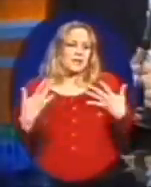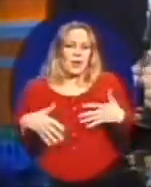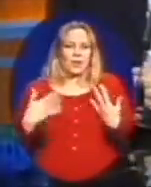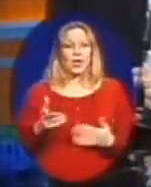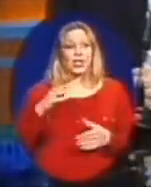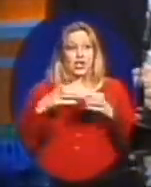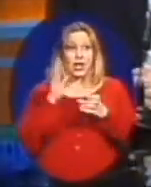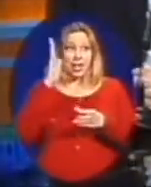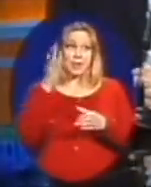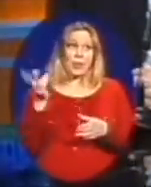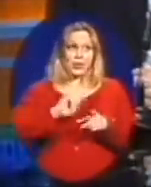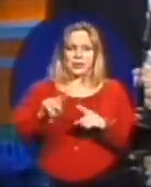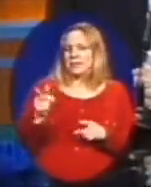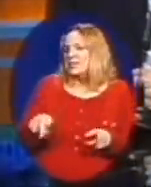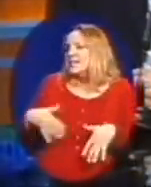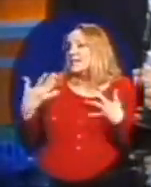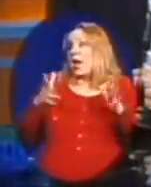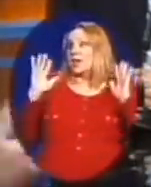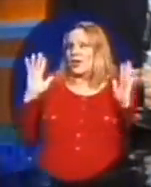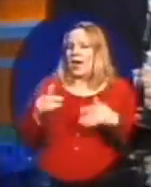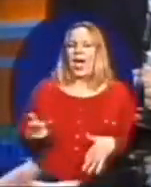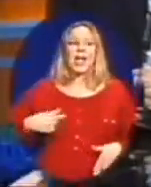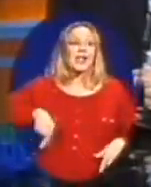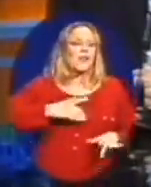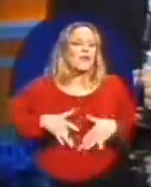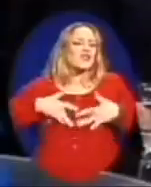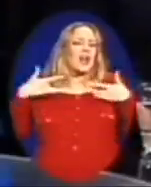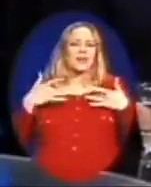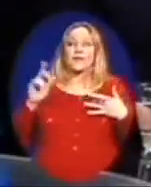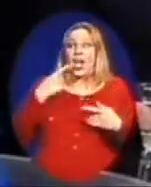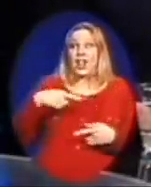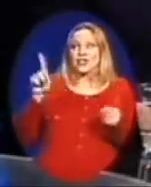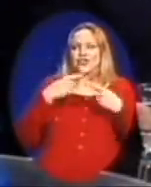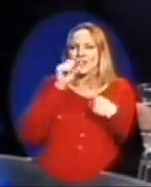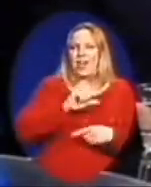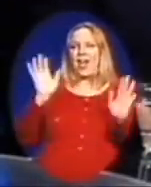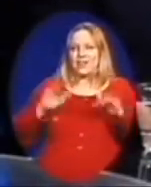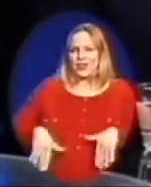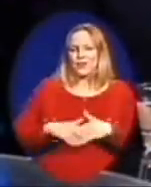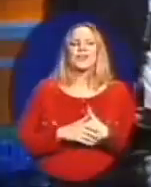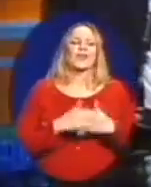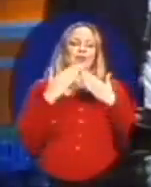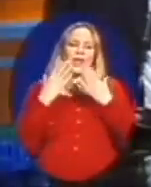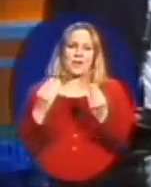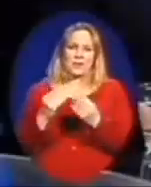השמחות. יש קדימה בעוד חודשיים. זה מחלף שמחה גדולה. אנחנו מאושרים. עכשיו אני יכול אפילו לשיר. תודה רבה.